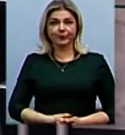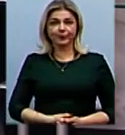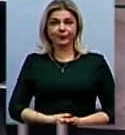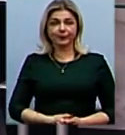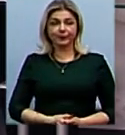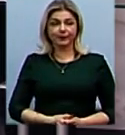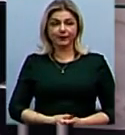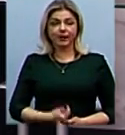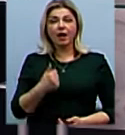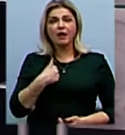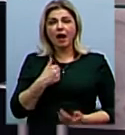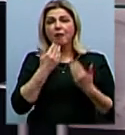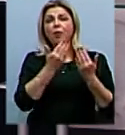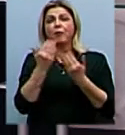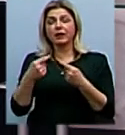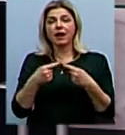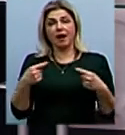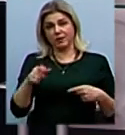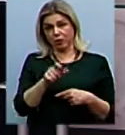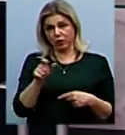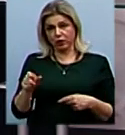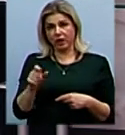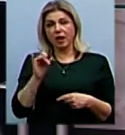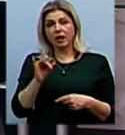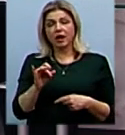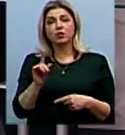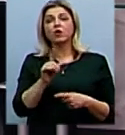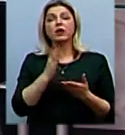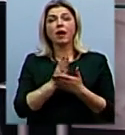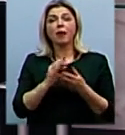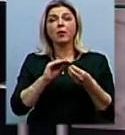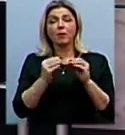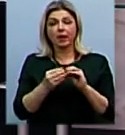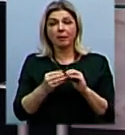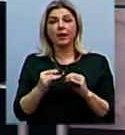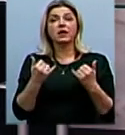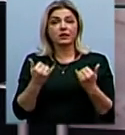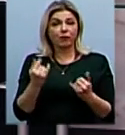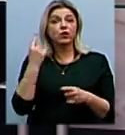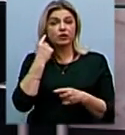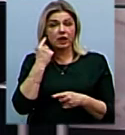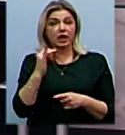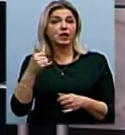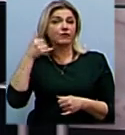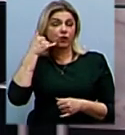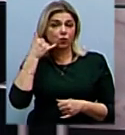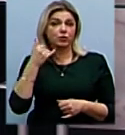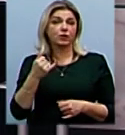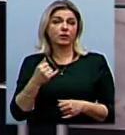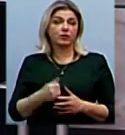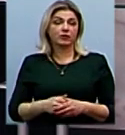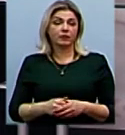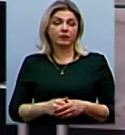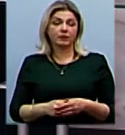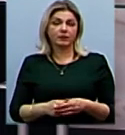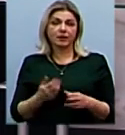Я опитував різних людей, і мені казали, що все ж таки найбільш резонансною проблемою, і сьогодні це вже прозвучало, і в телефонному дзвіночку,